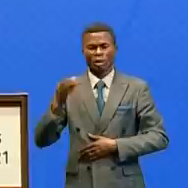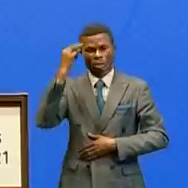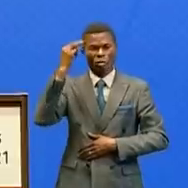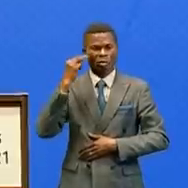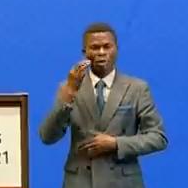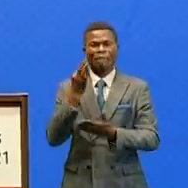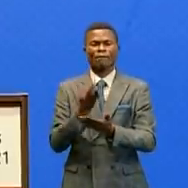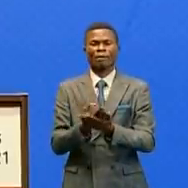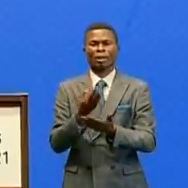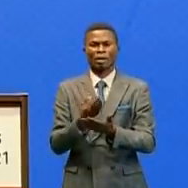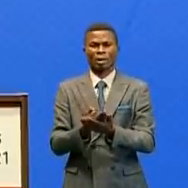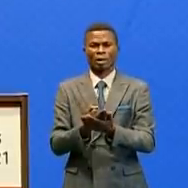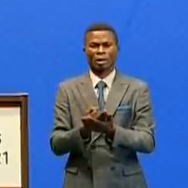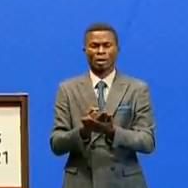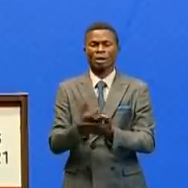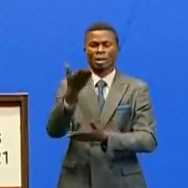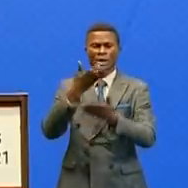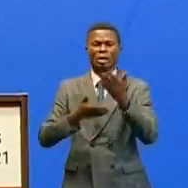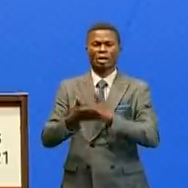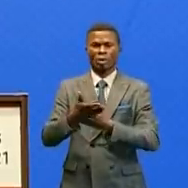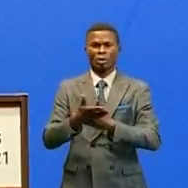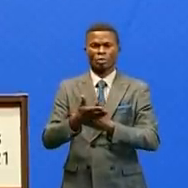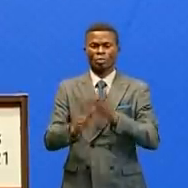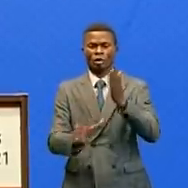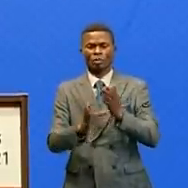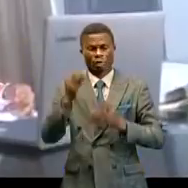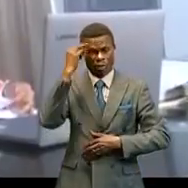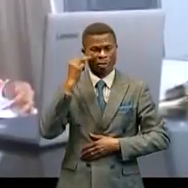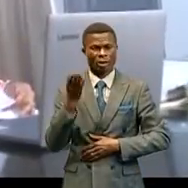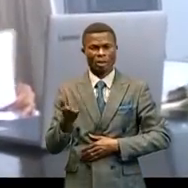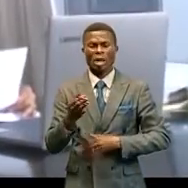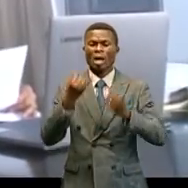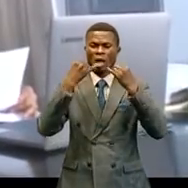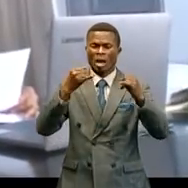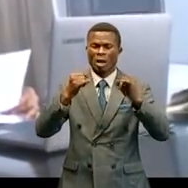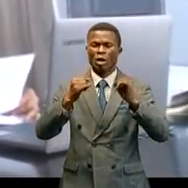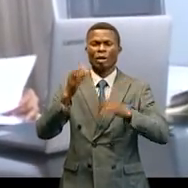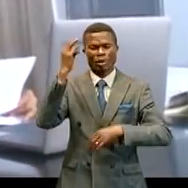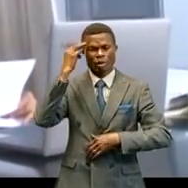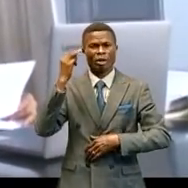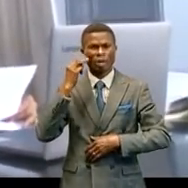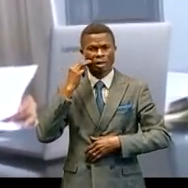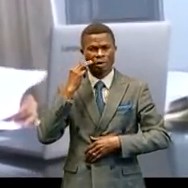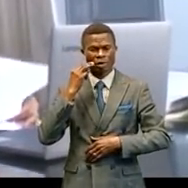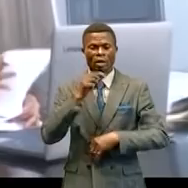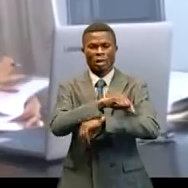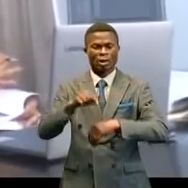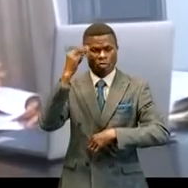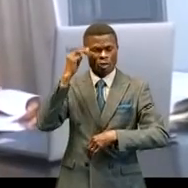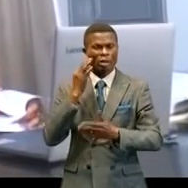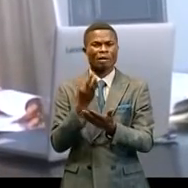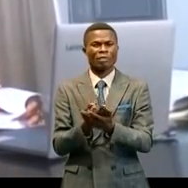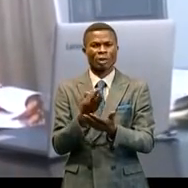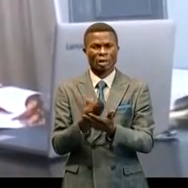ministre des Finances, représenté par sa vice-ministre, a informé le Conseil que le ministère des